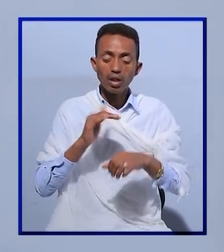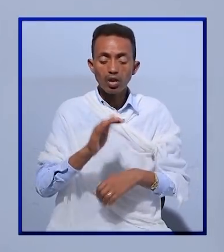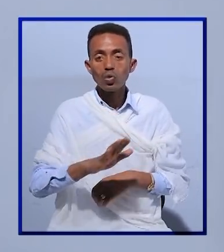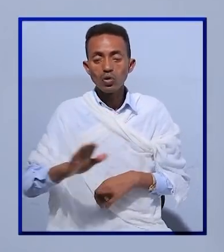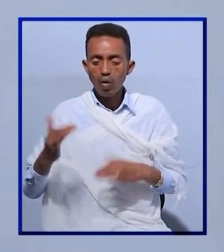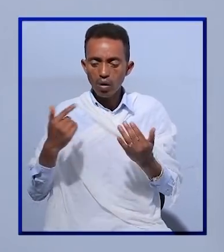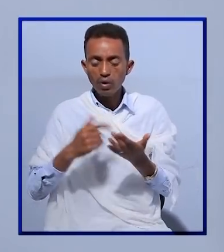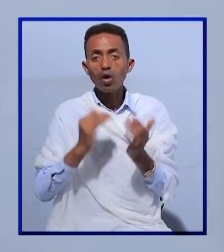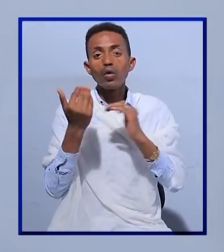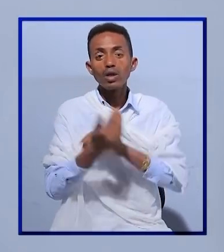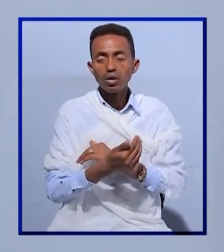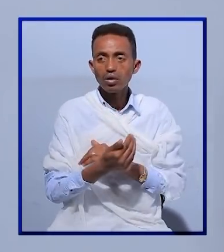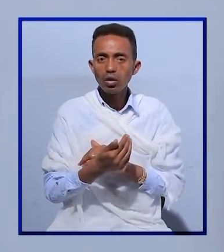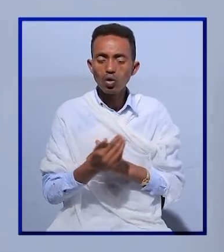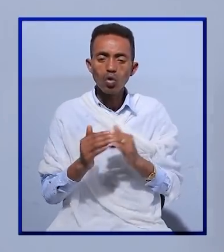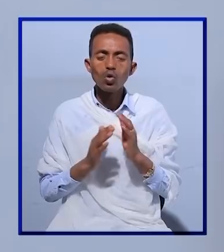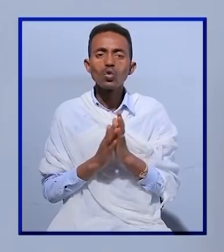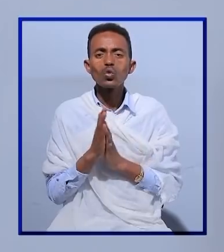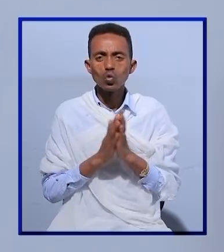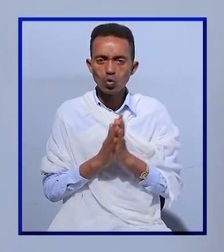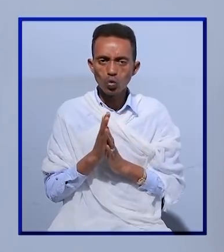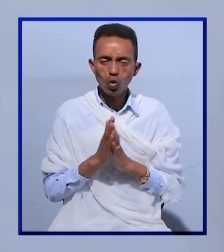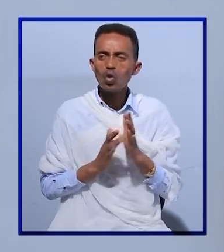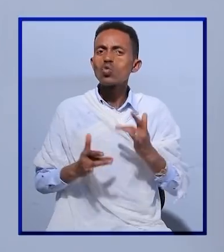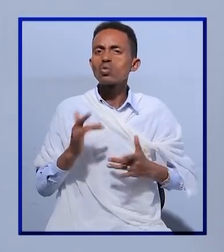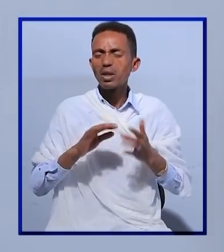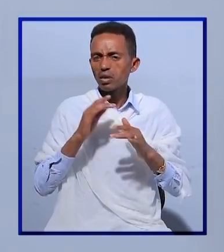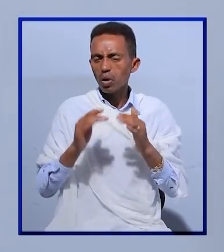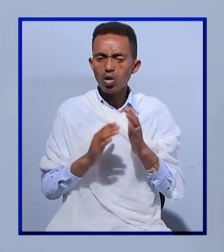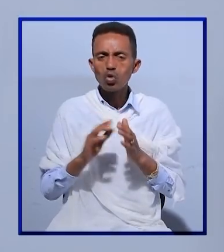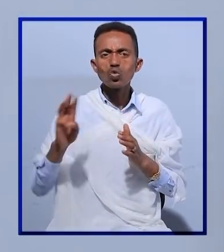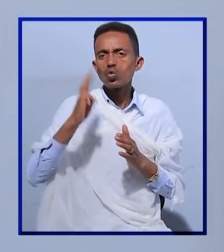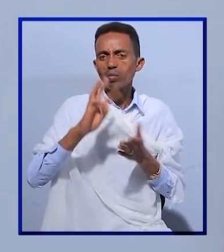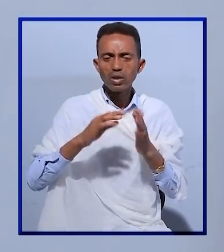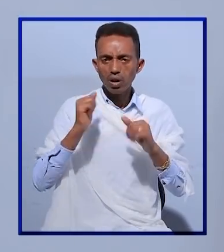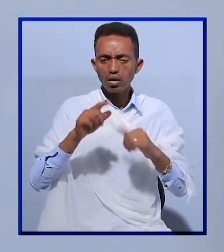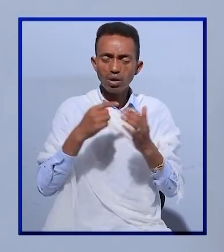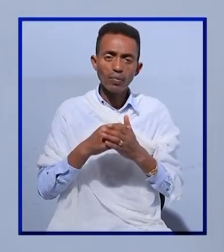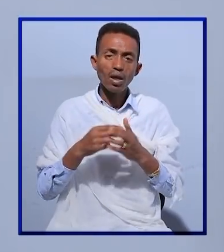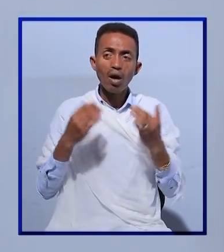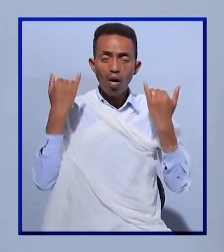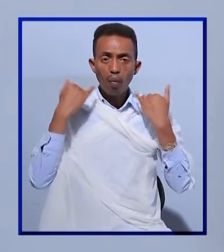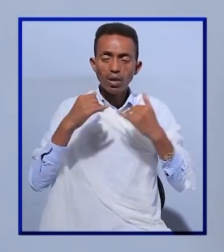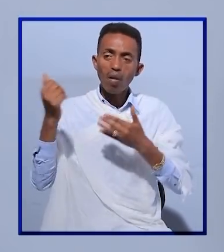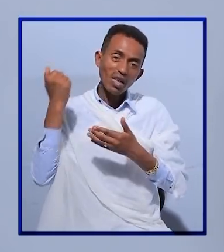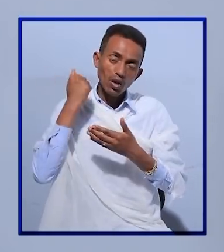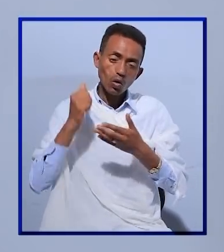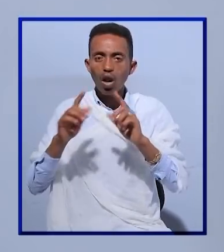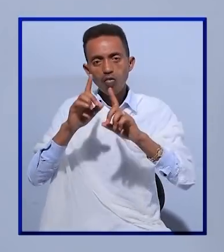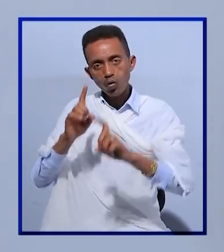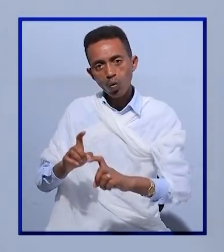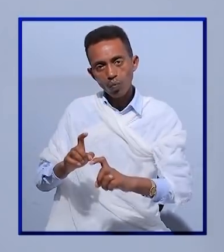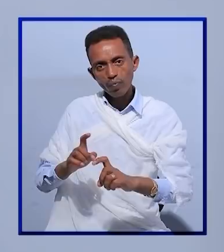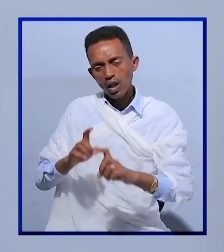የቤተ ክርስቲያን ልጆች በእንደዚህ አይነት ሱስ ወድቀው ማለት ይቻላል ማህተብን መበጠስ፣ ማህተባቸውን በጥሰው